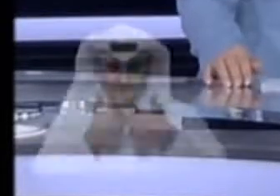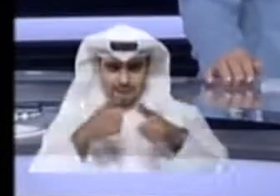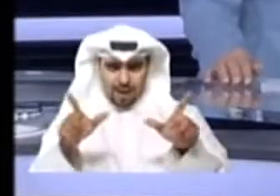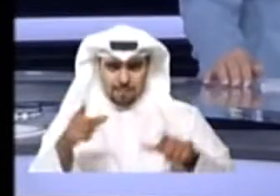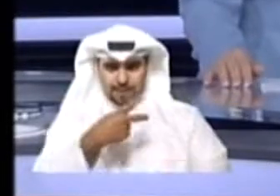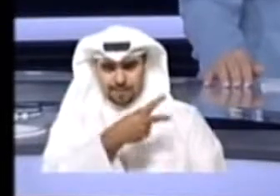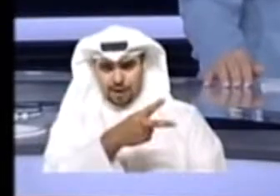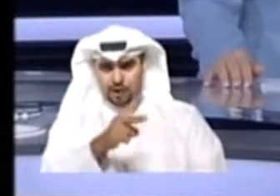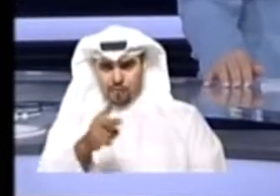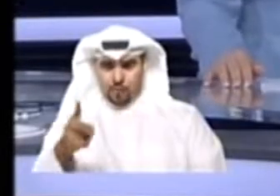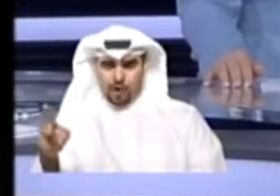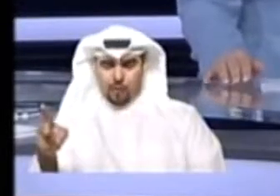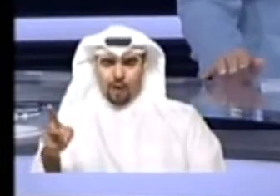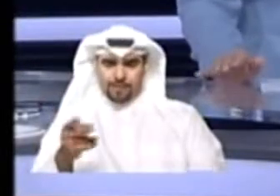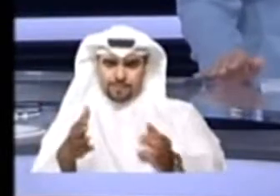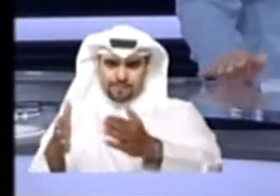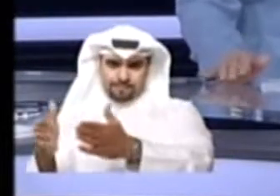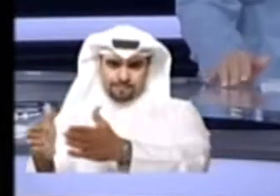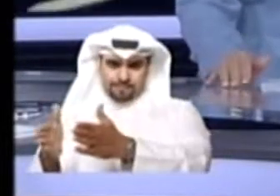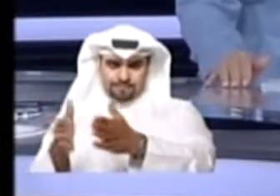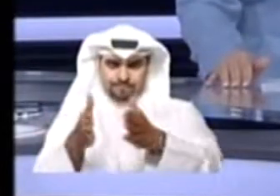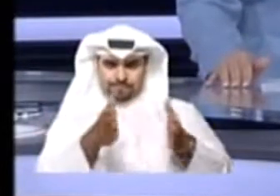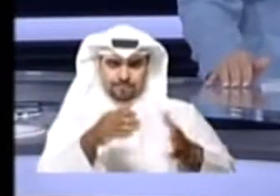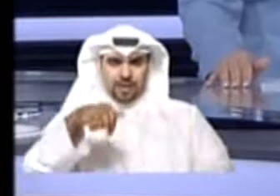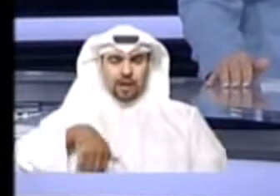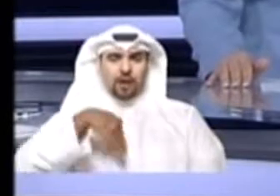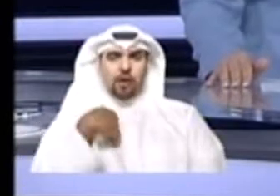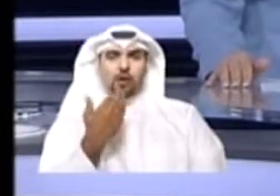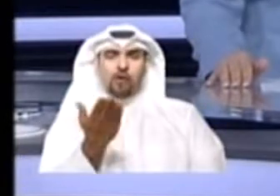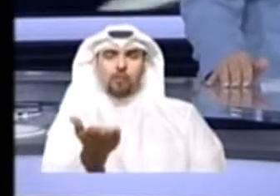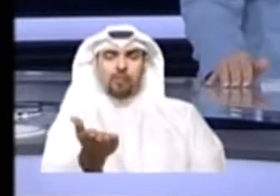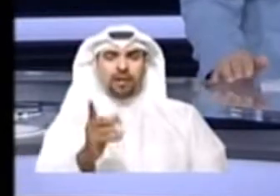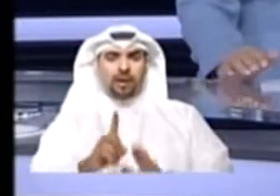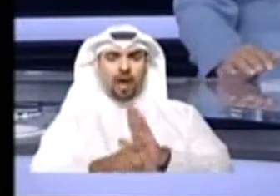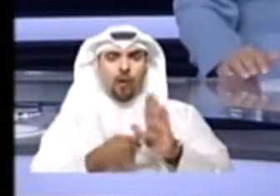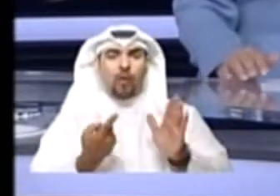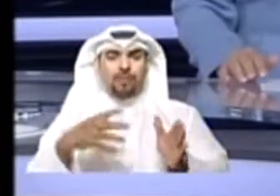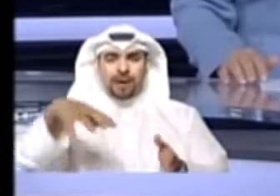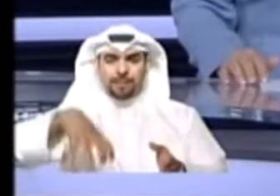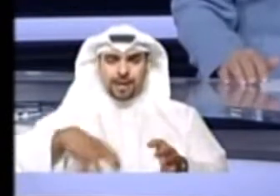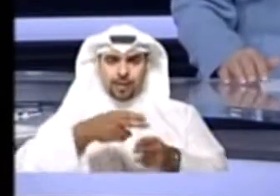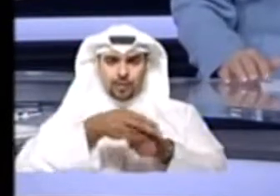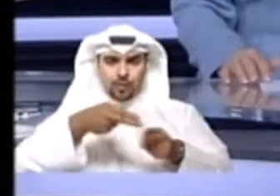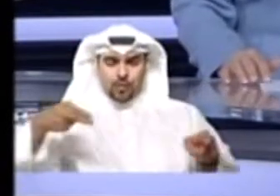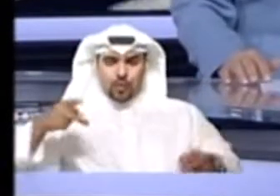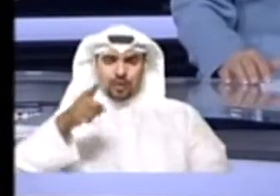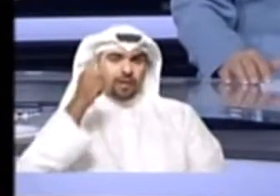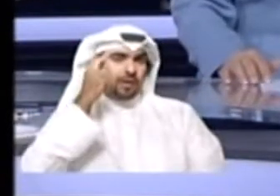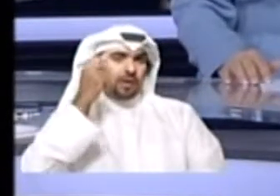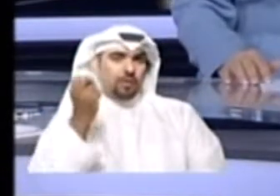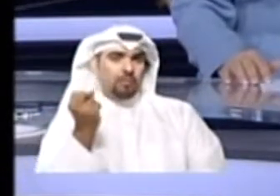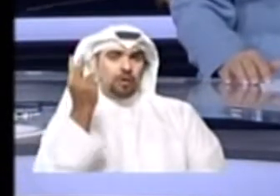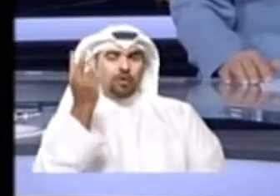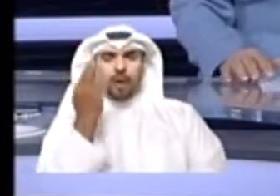من مشاهدينا مستمرين معكم ومع مبادرة تعد الأولى من نوعها في البلاد، وهو مشروع مدرسة